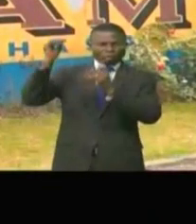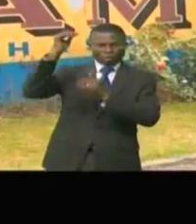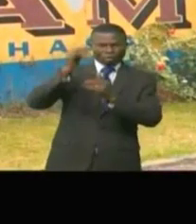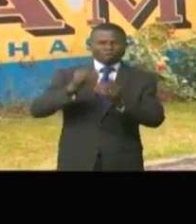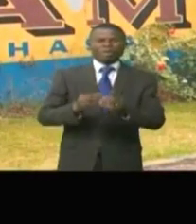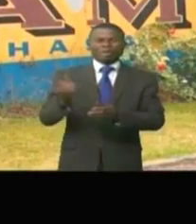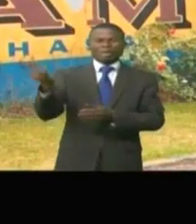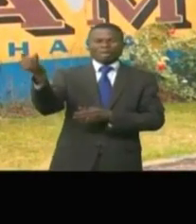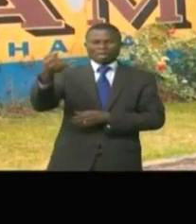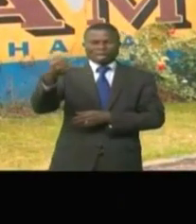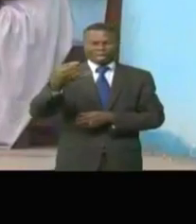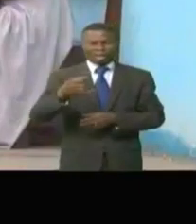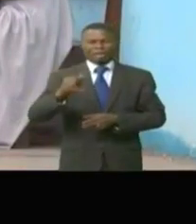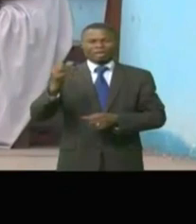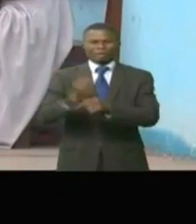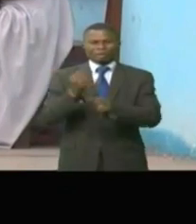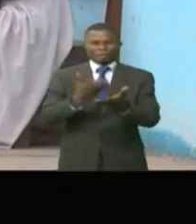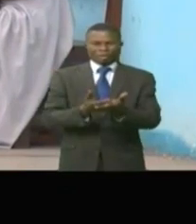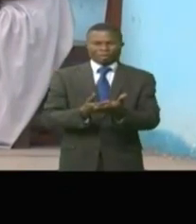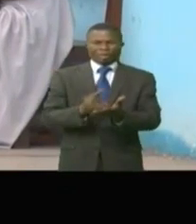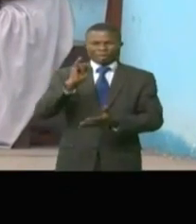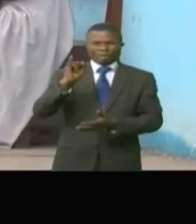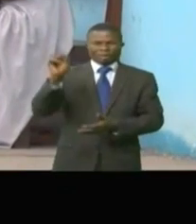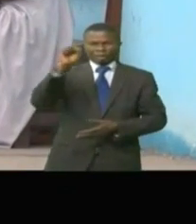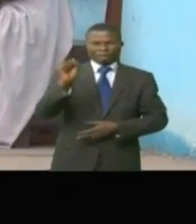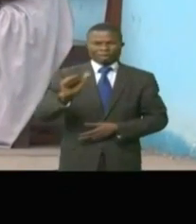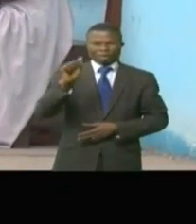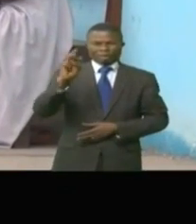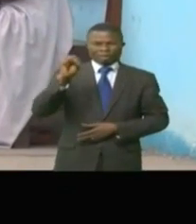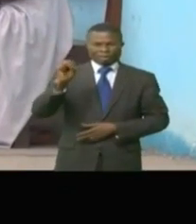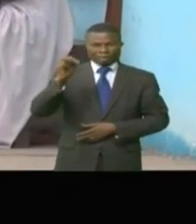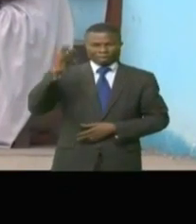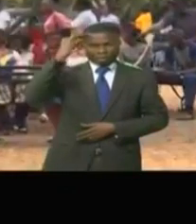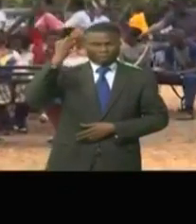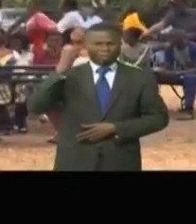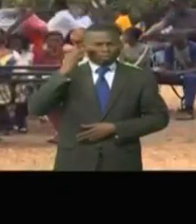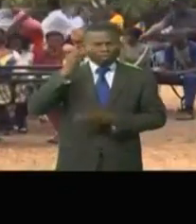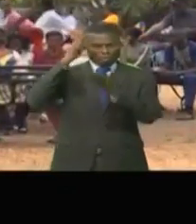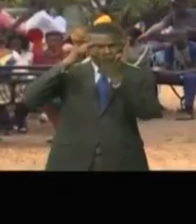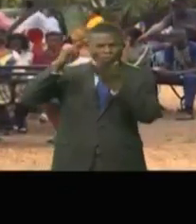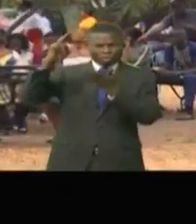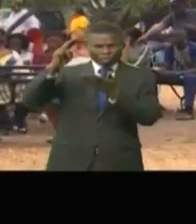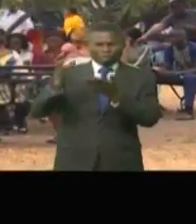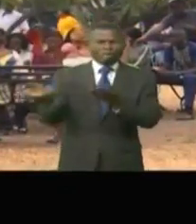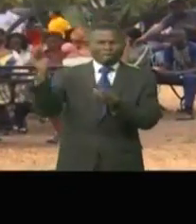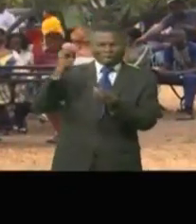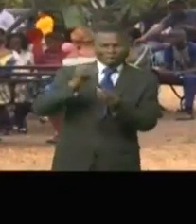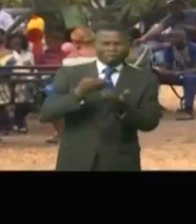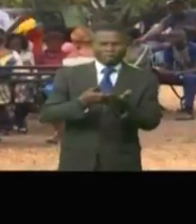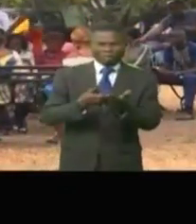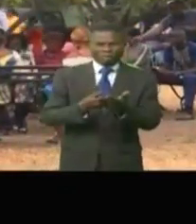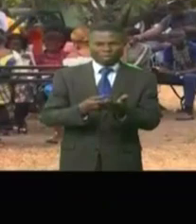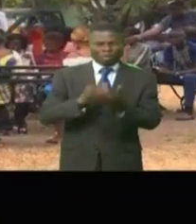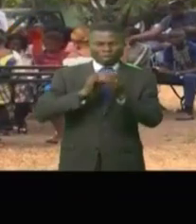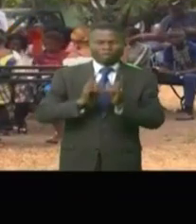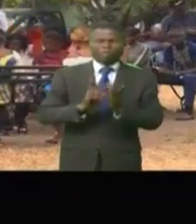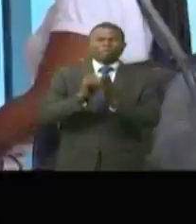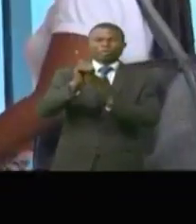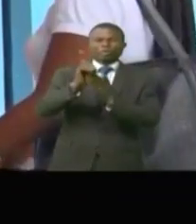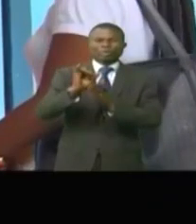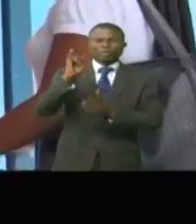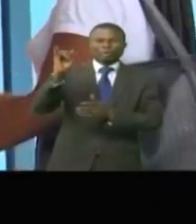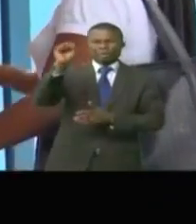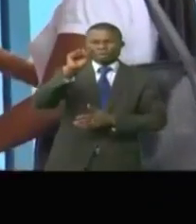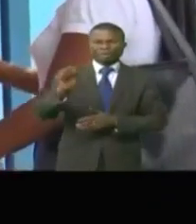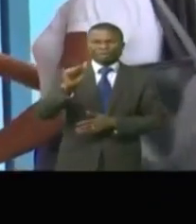métiers ISAM Kinshasa. Une nouveauté impulsée par le ministre de l'ESU, Moïse Nzangi, pour propulser ISAM